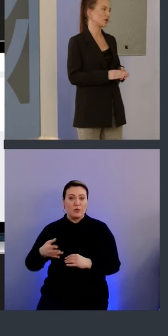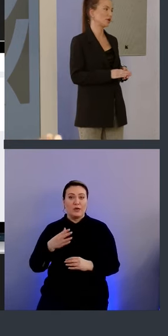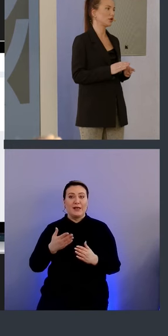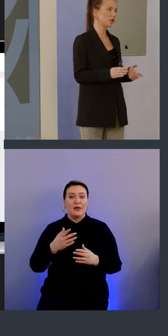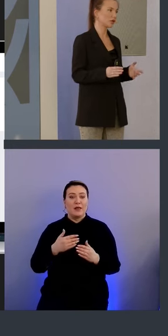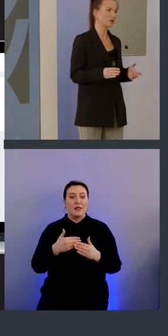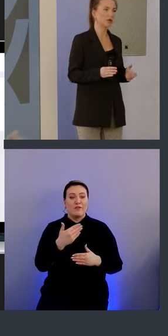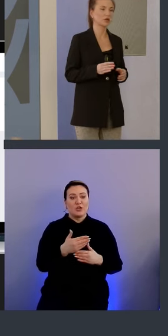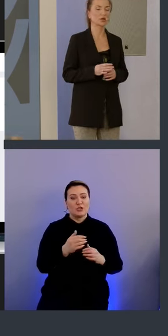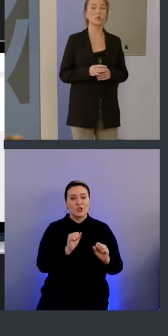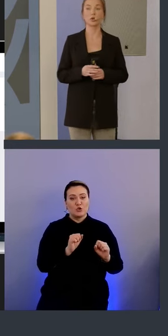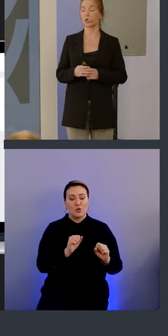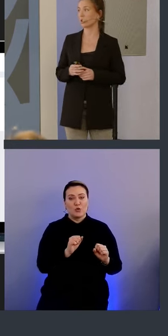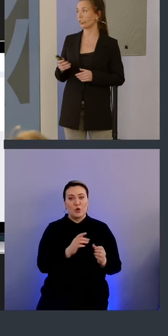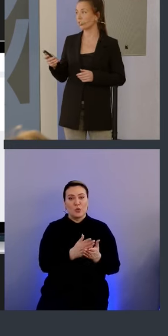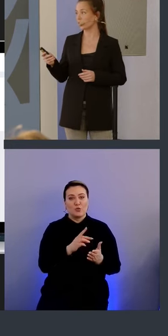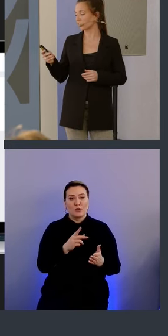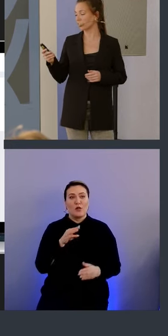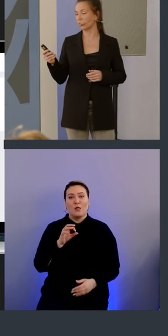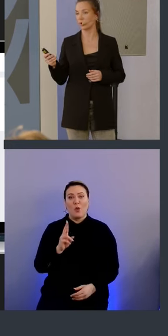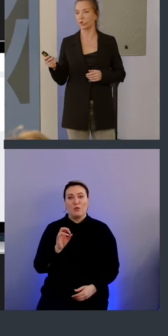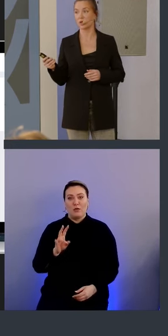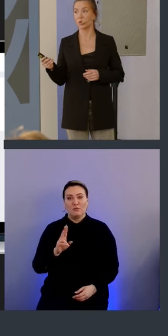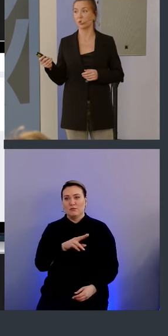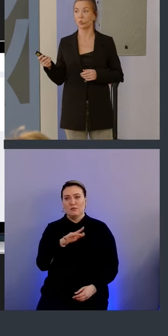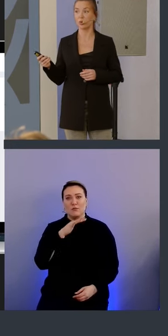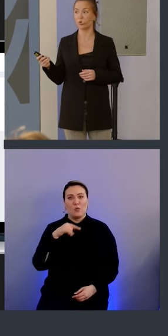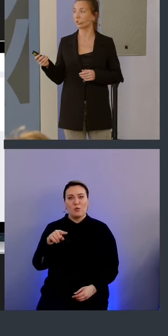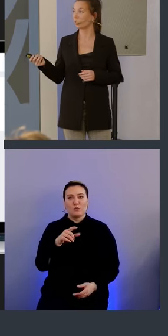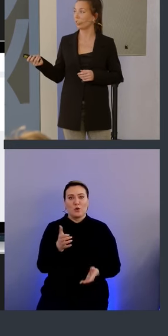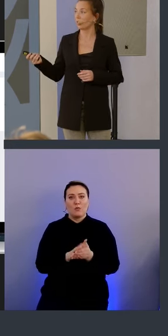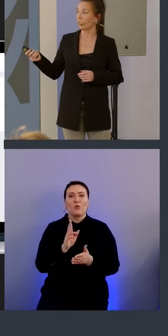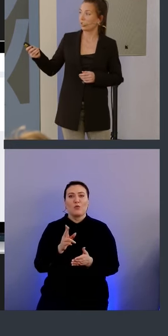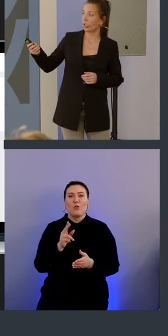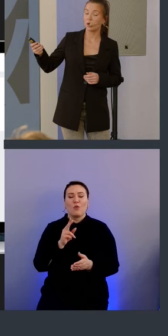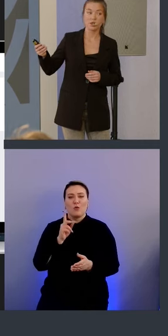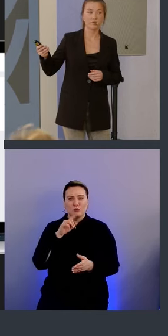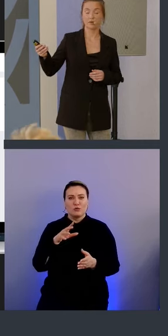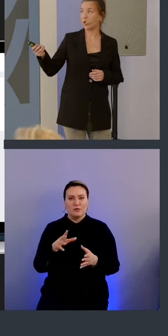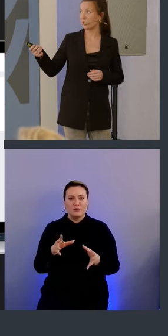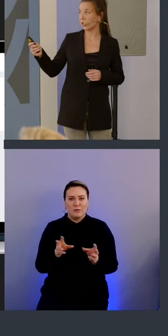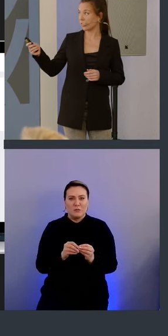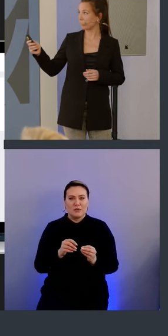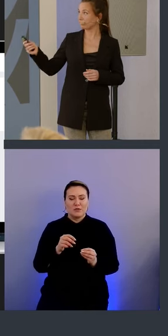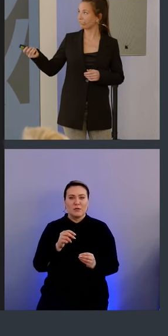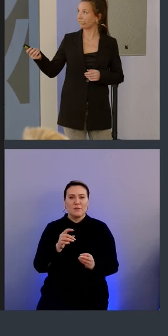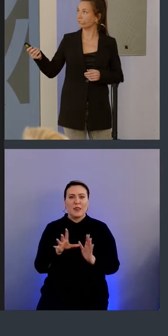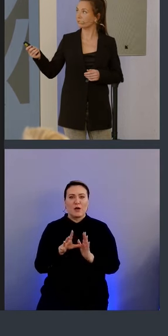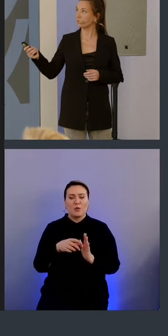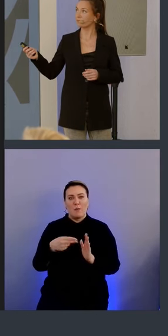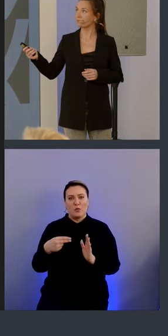защищенный носитель токен, с которым многие знакомы, кто работает с электронной подписью и шифрованием данных.